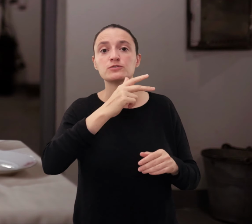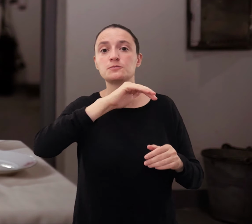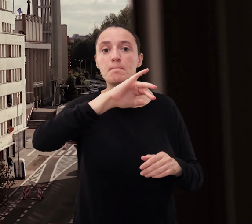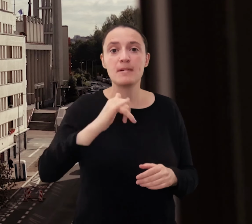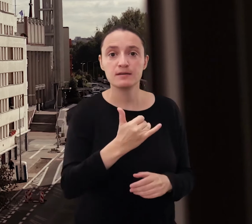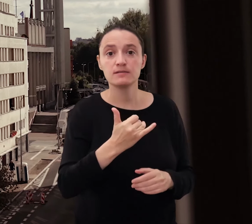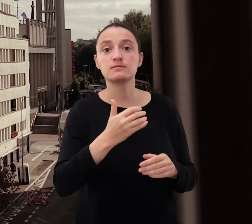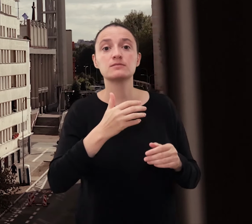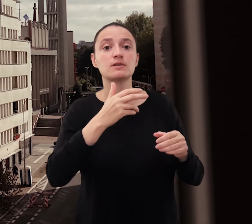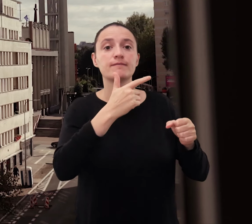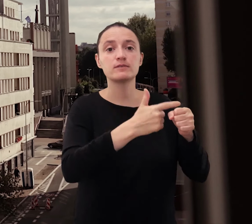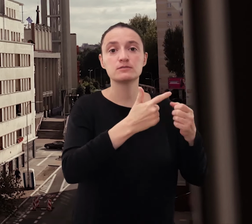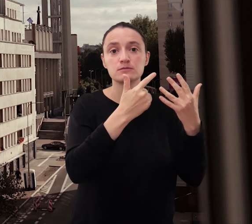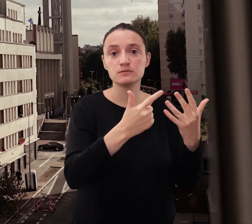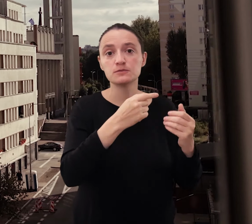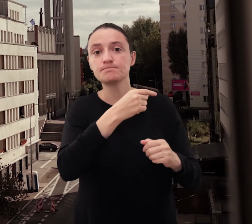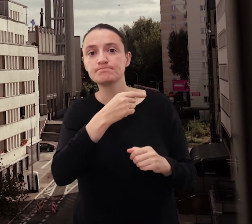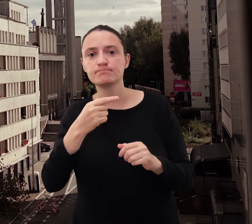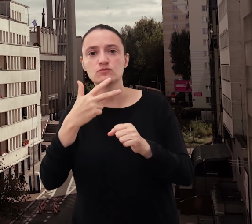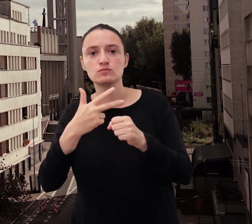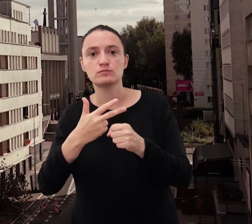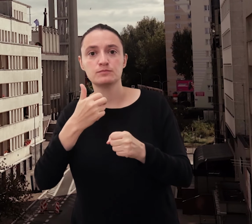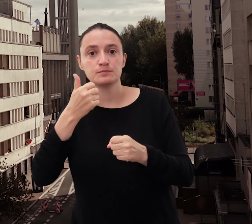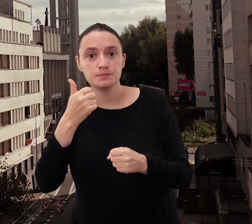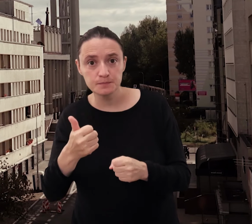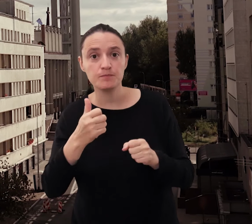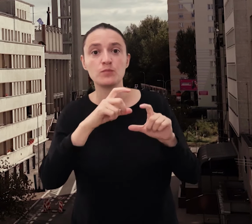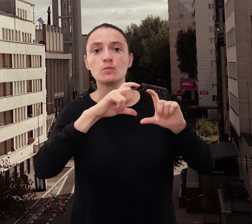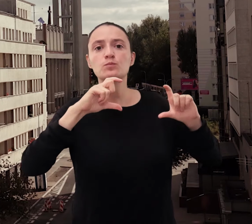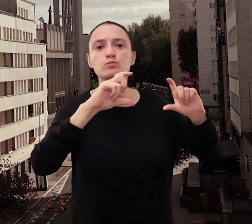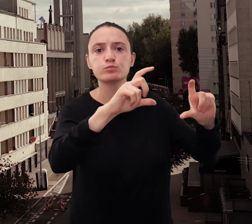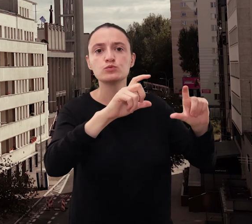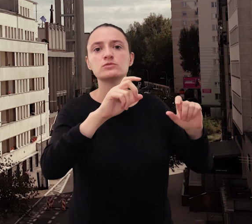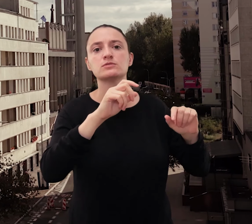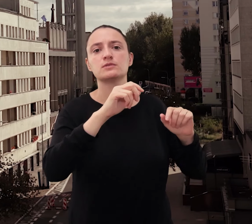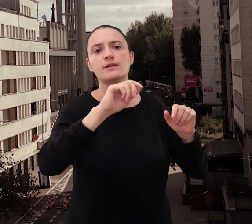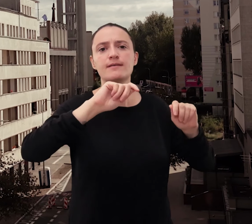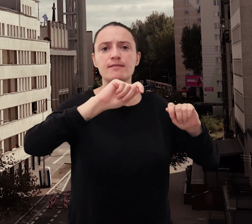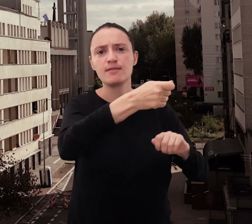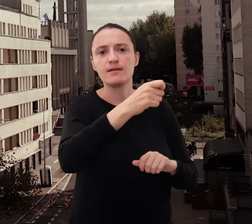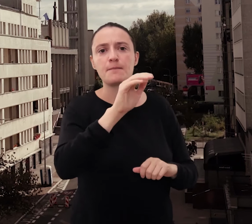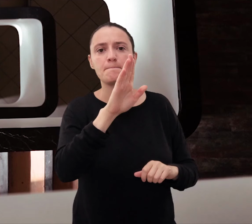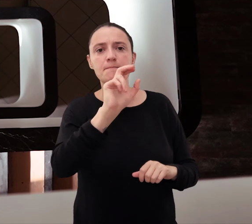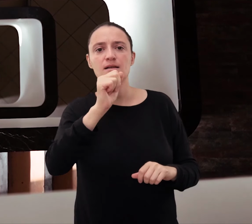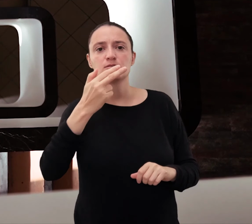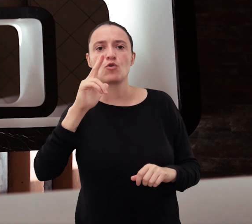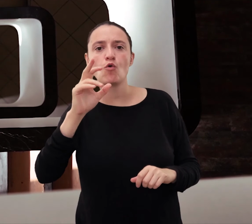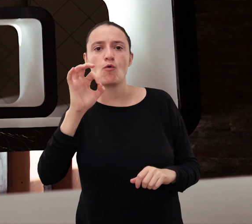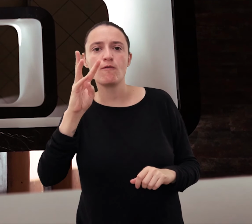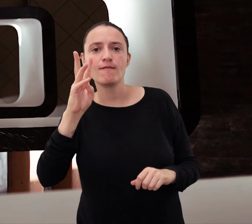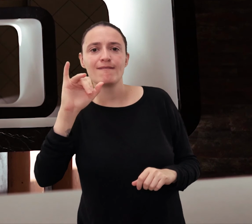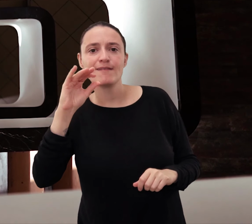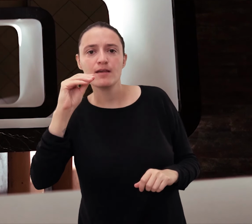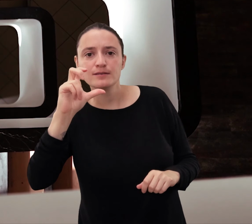2731. Budynek nazywa się Bankowiec. Jest to kamienica pochodząca z okresu